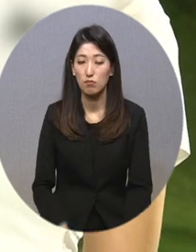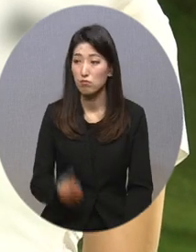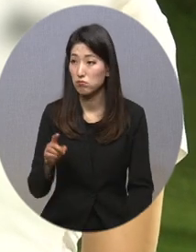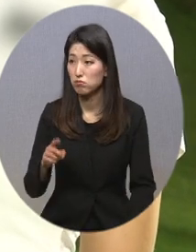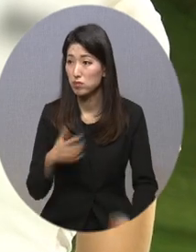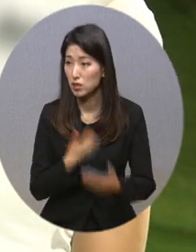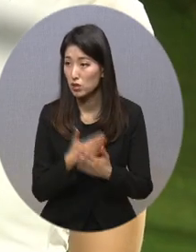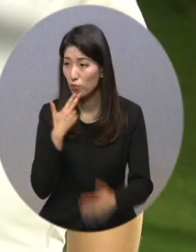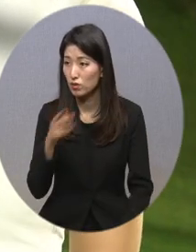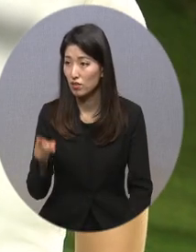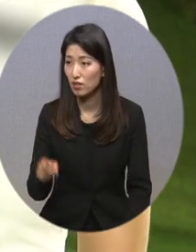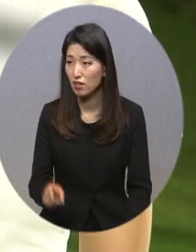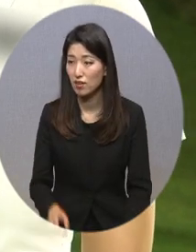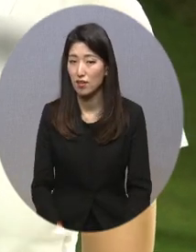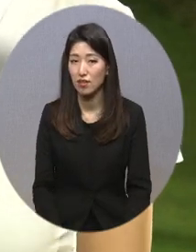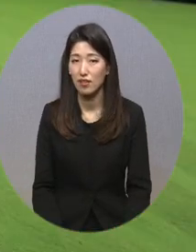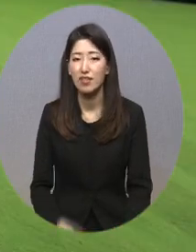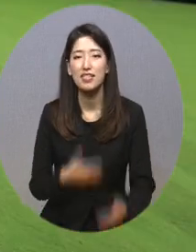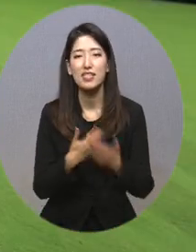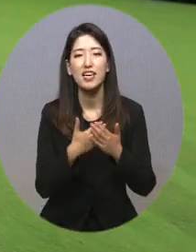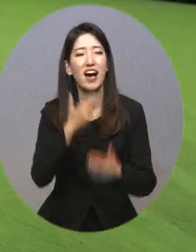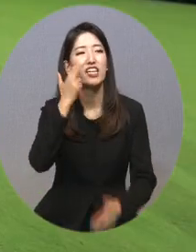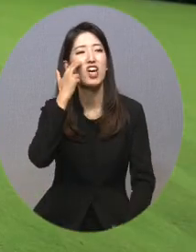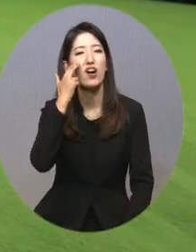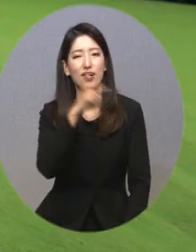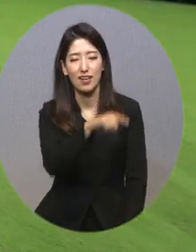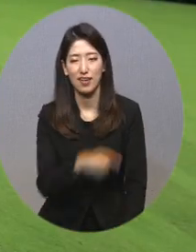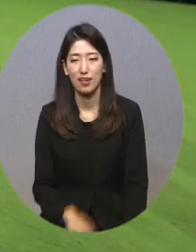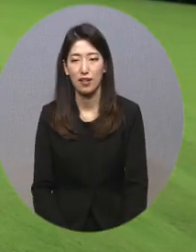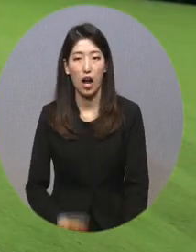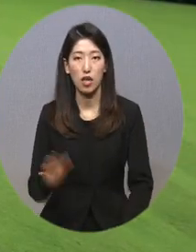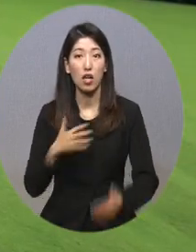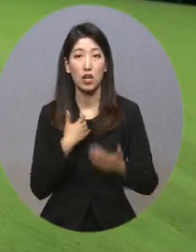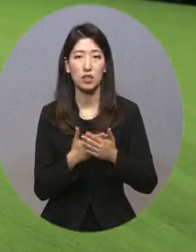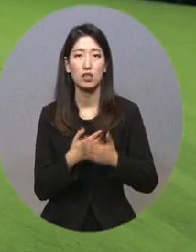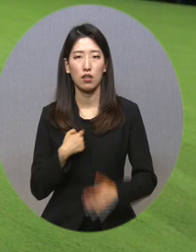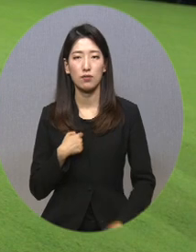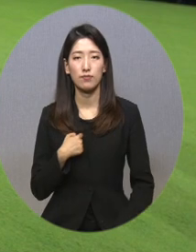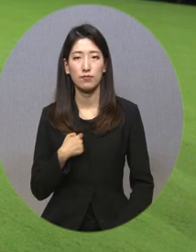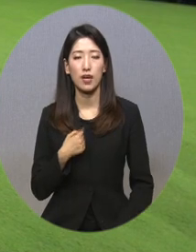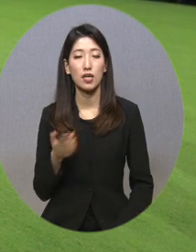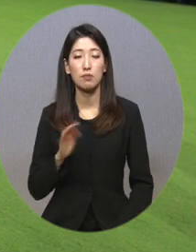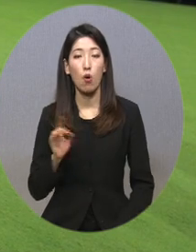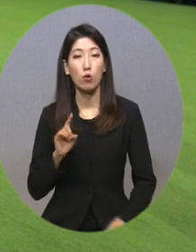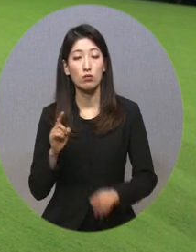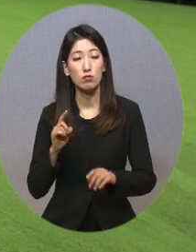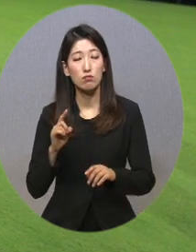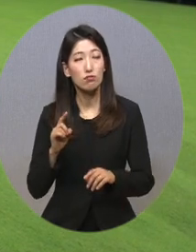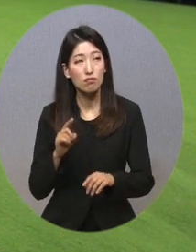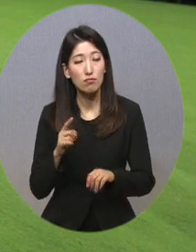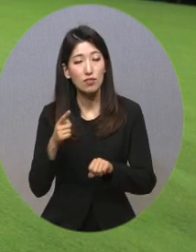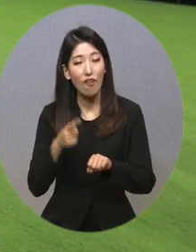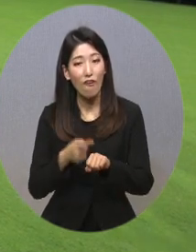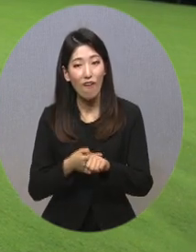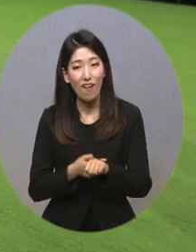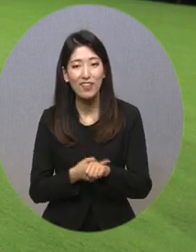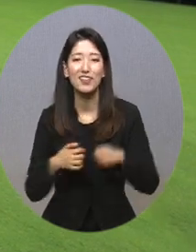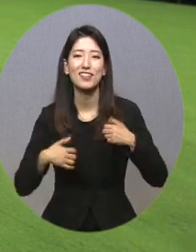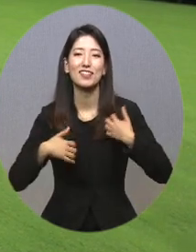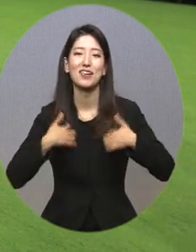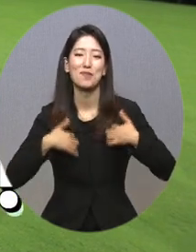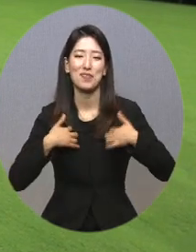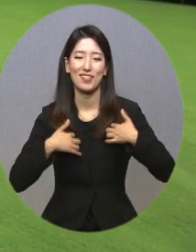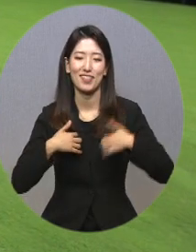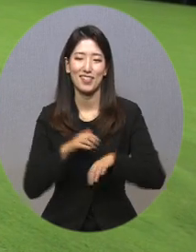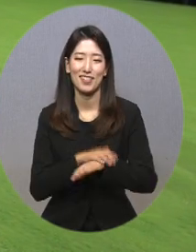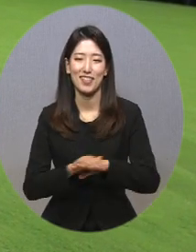긴장 너무 했어요. 긴장한 샷 같잖아요. 네, 우리 진짜 긴장을 너무 했는데 이게 어느 순간에 그냥 되게 자연스럽게 너무 재밌게 칠 수